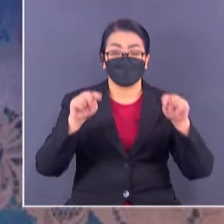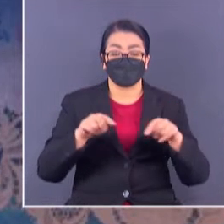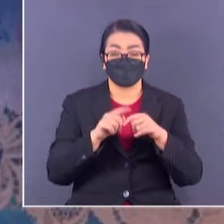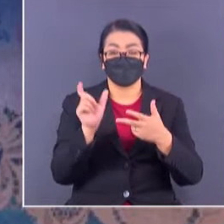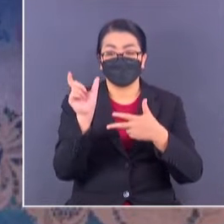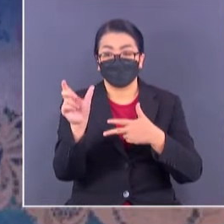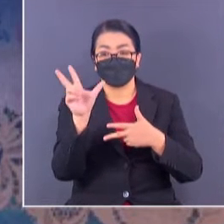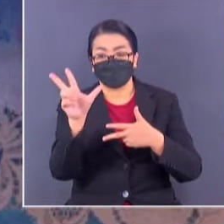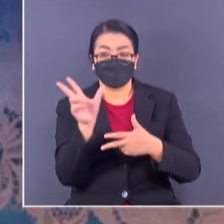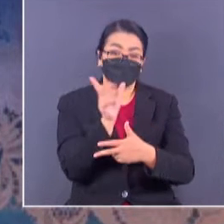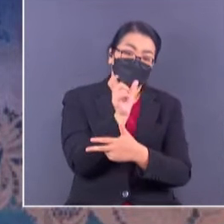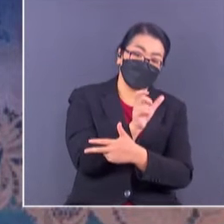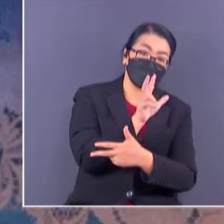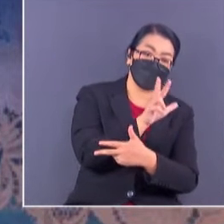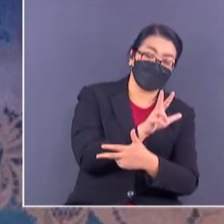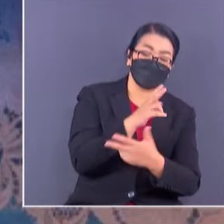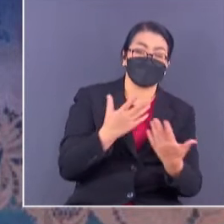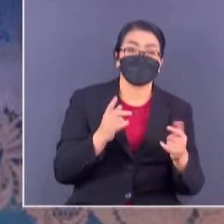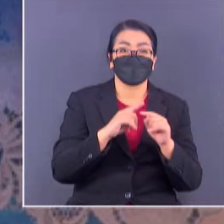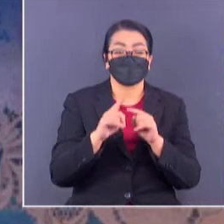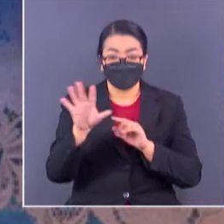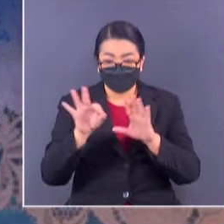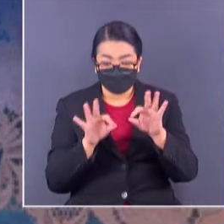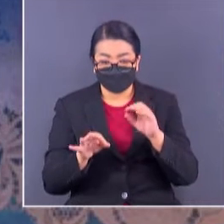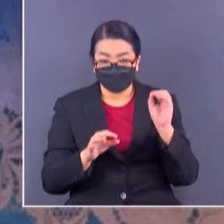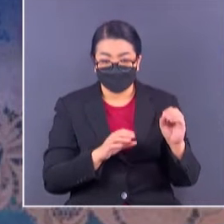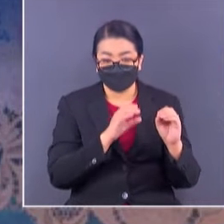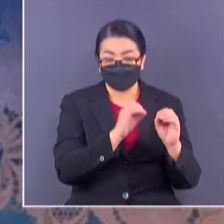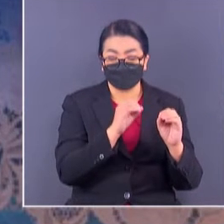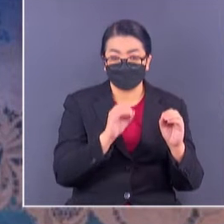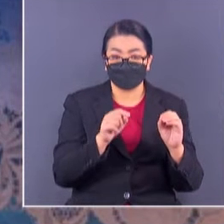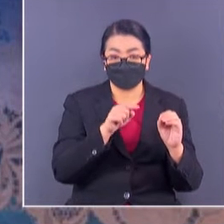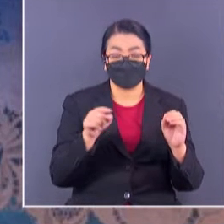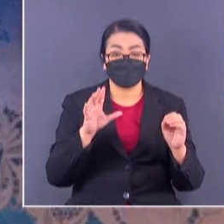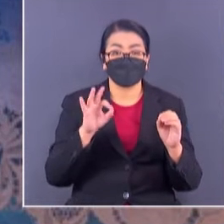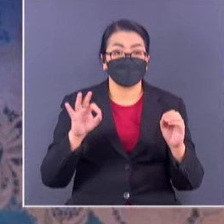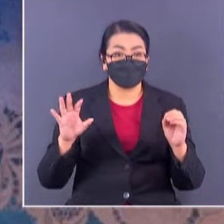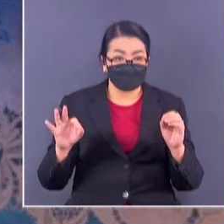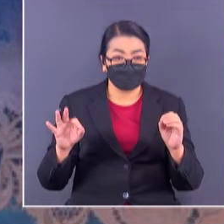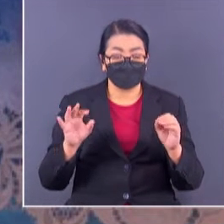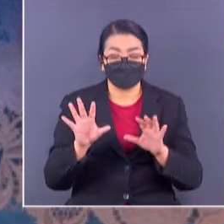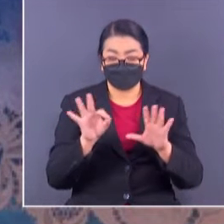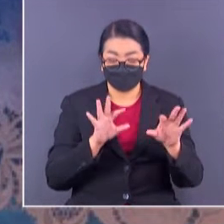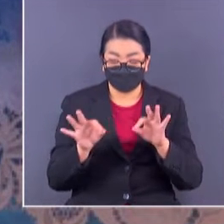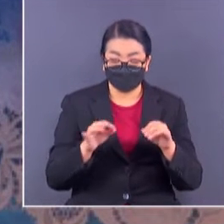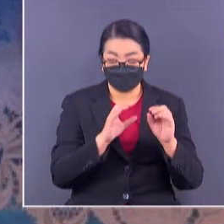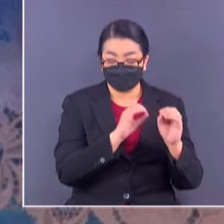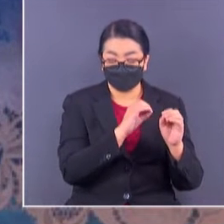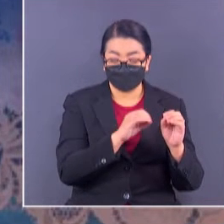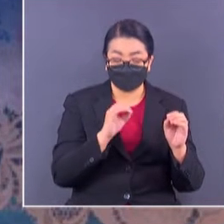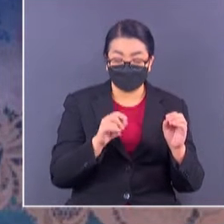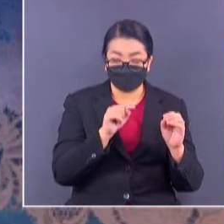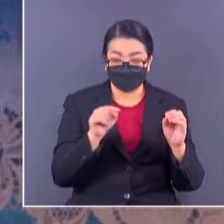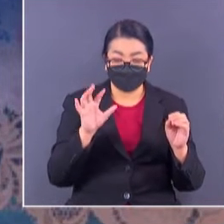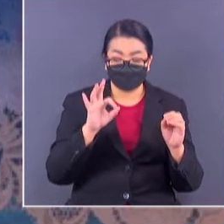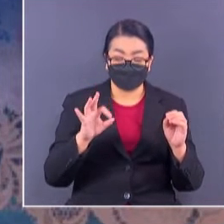เบื้องต้นกำหนดให้เป็นสลากดิจิตอลเลือกเลข000ถึง999ต่อรายการค่ะจะมีเลขประมาณนี้นะคะ000